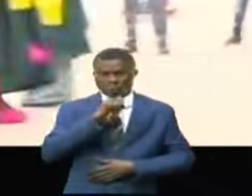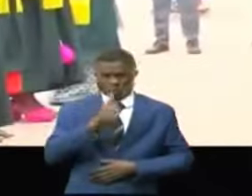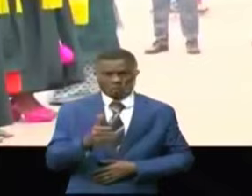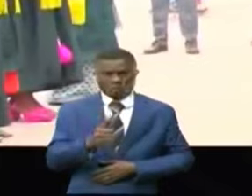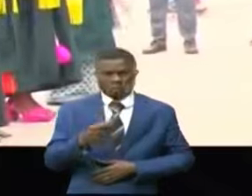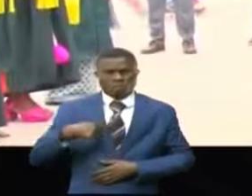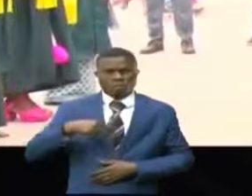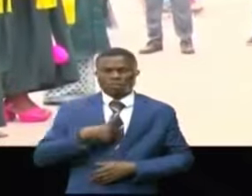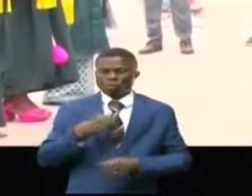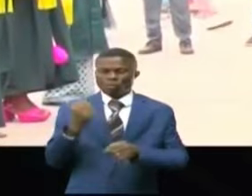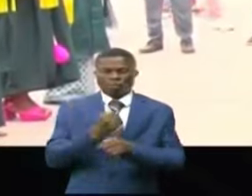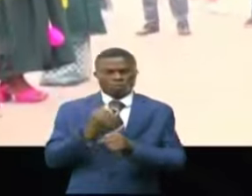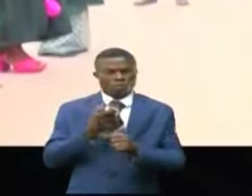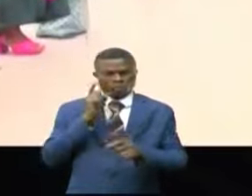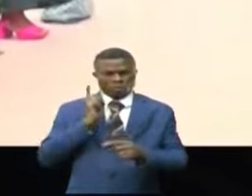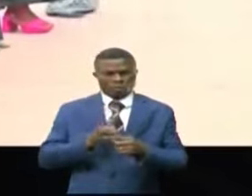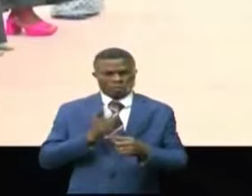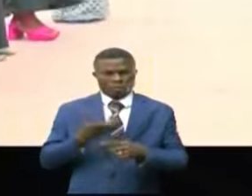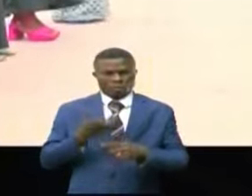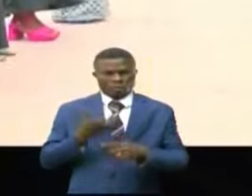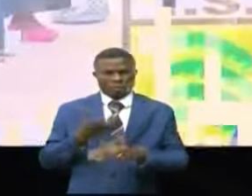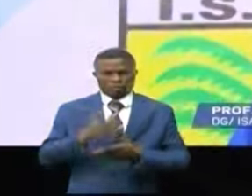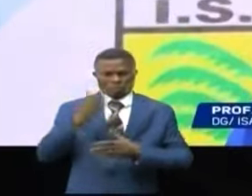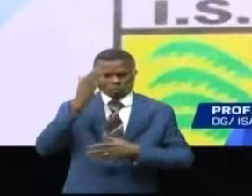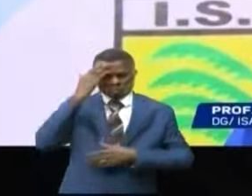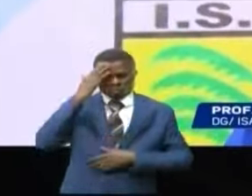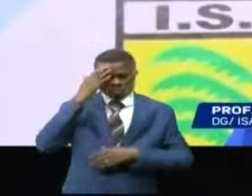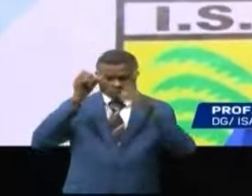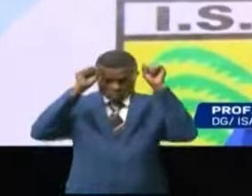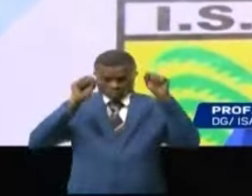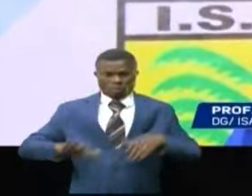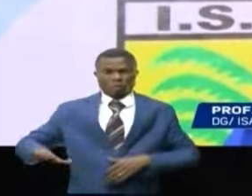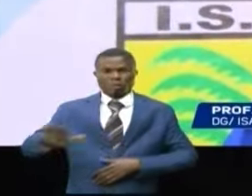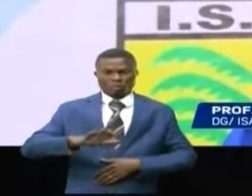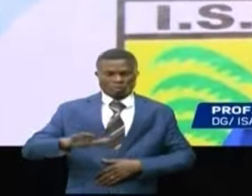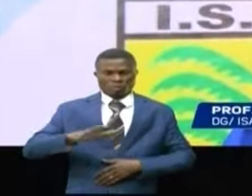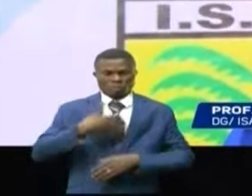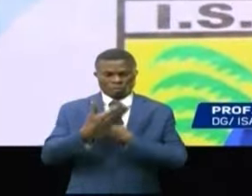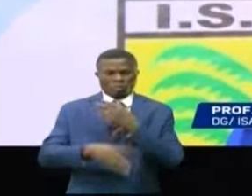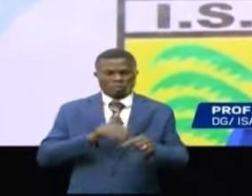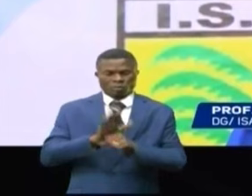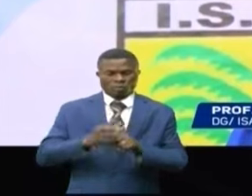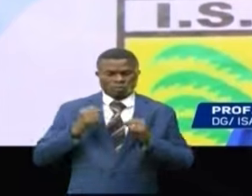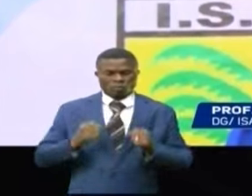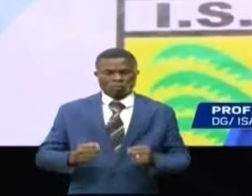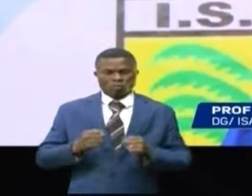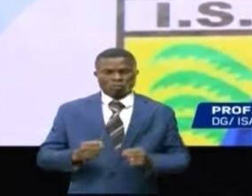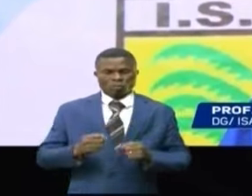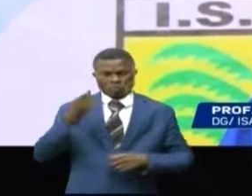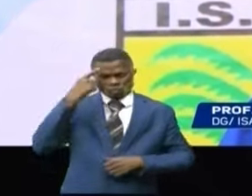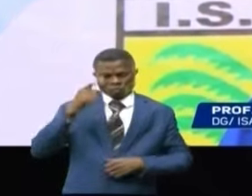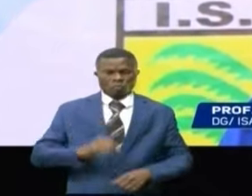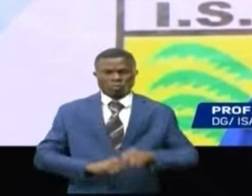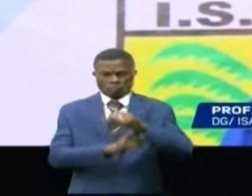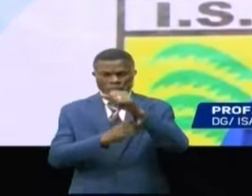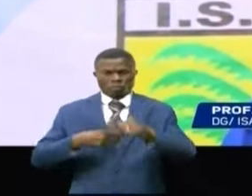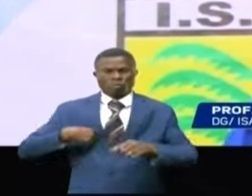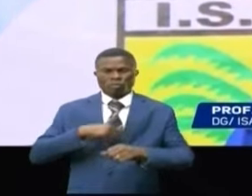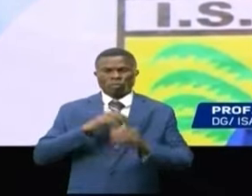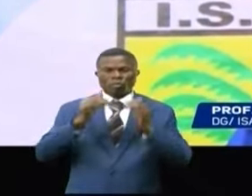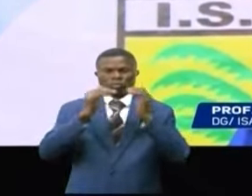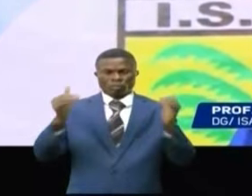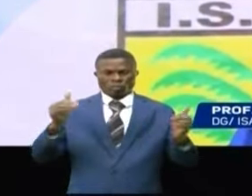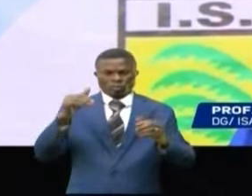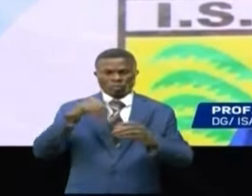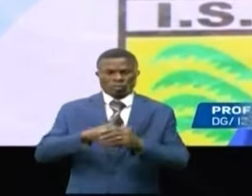pouvions pas vivre cet événement. Et nous savons que le président de la République ne ménage aucun effort pour maintenir la paix au